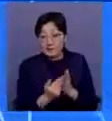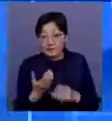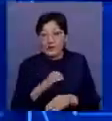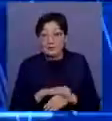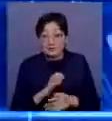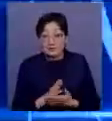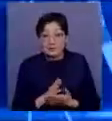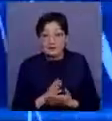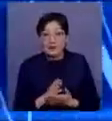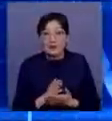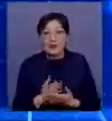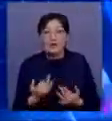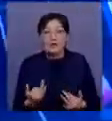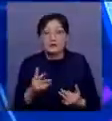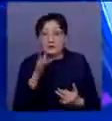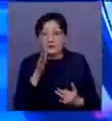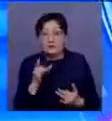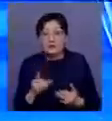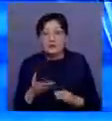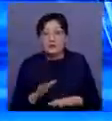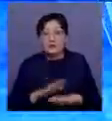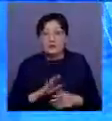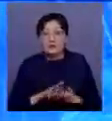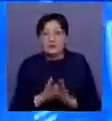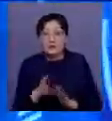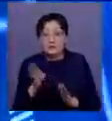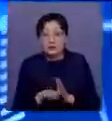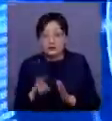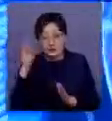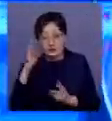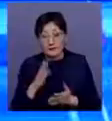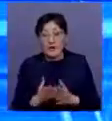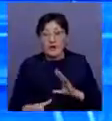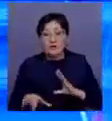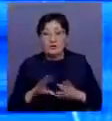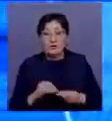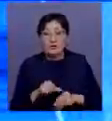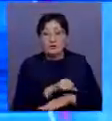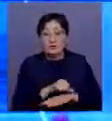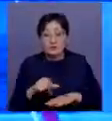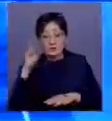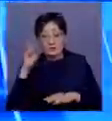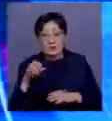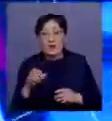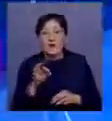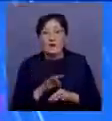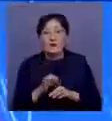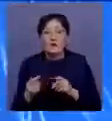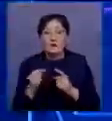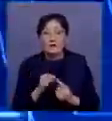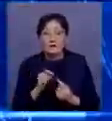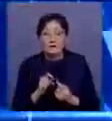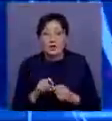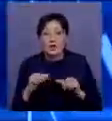анықталып жатыр. Дегенмен дәл қазір жағдайы мәз емес мемлекеттер де бар. Жалпы шет елдерде пандемияға қарсы күрес пен